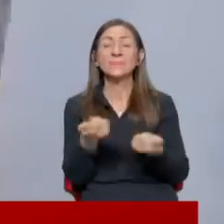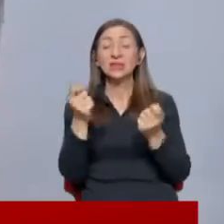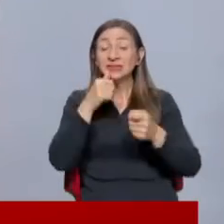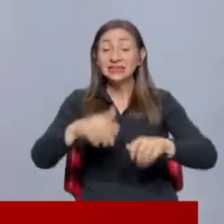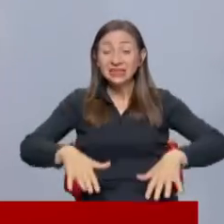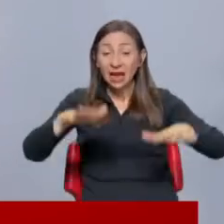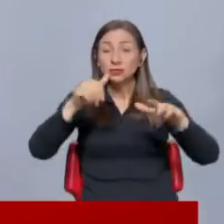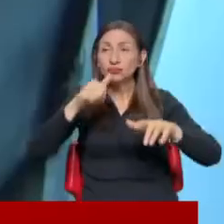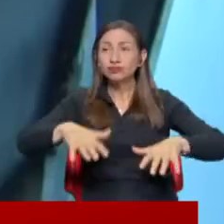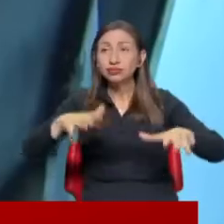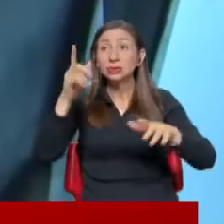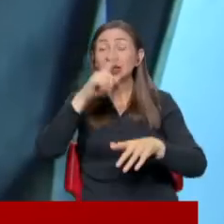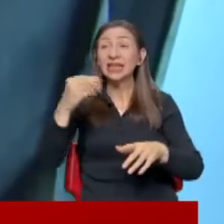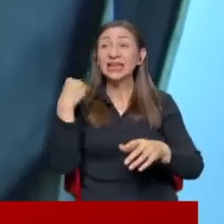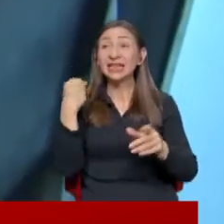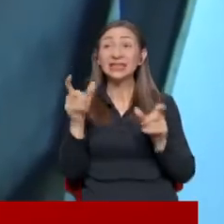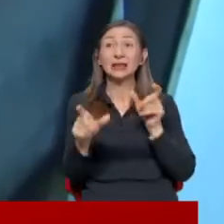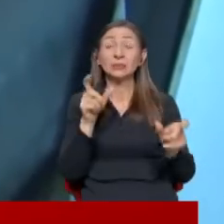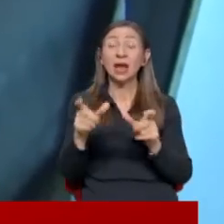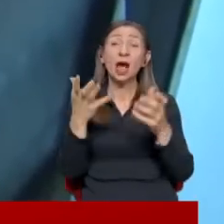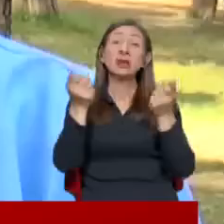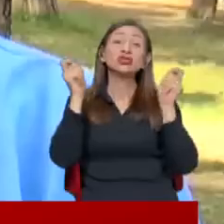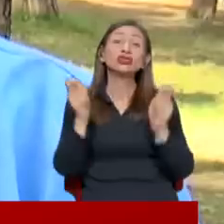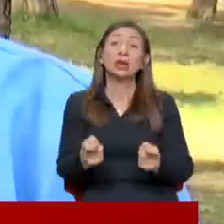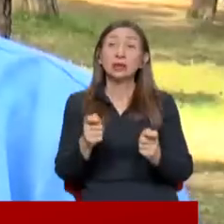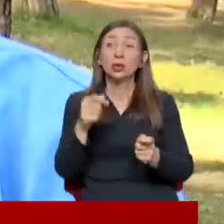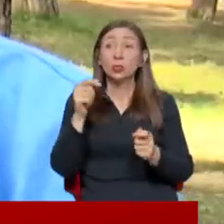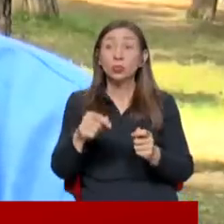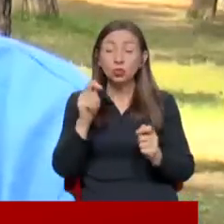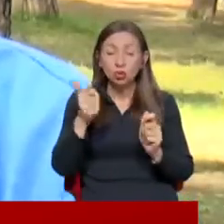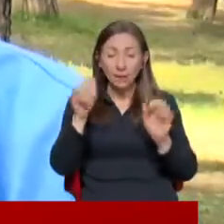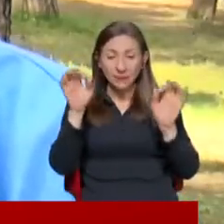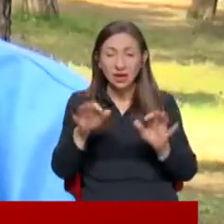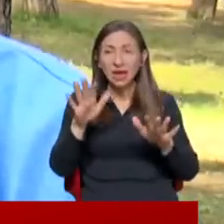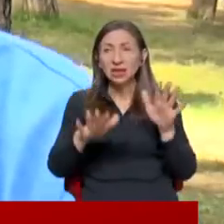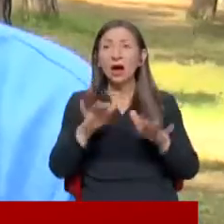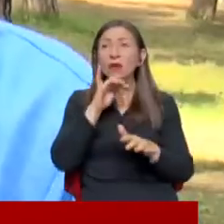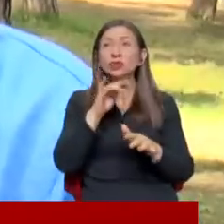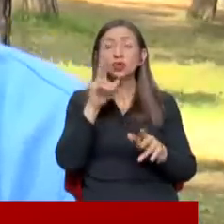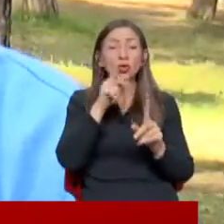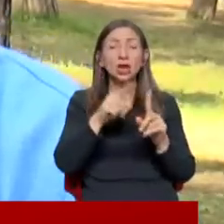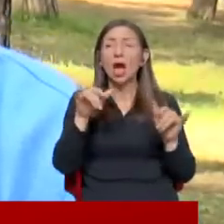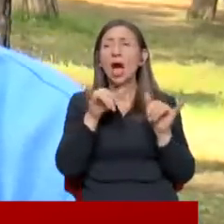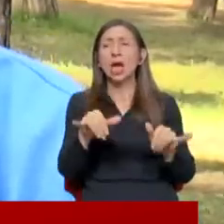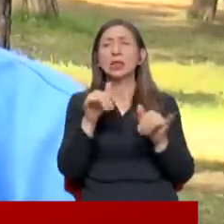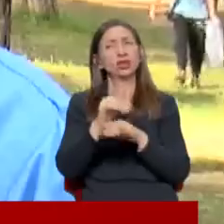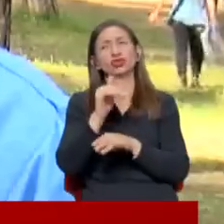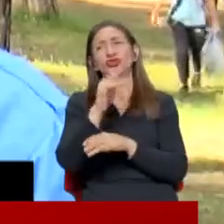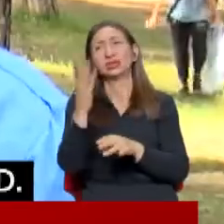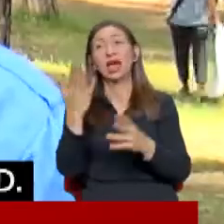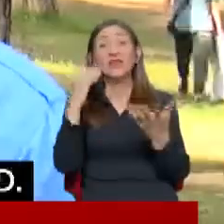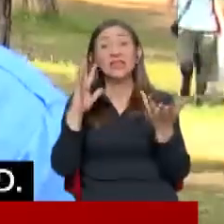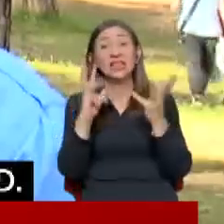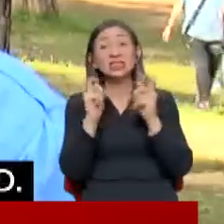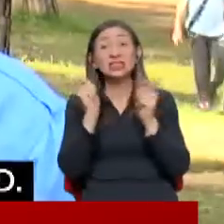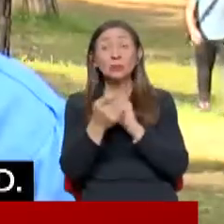ve su baskınlarına karşı yeni tedbirler almak şart. Bugünden başlayarak neredeyse Ağustos sonuna kadar aynı şeyleri yaşayacağız. İklim